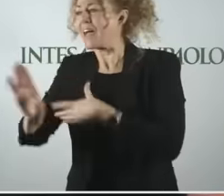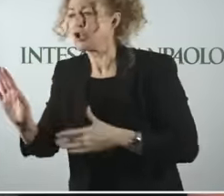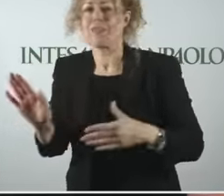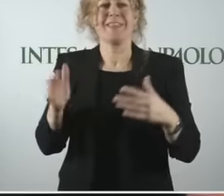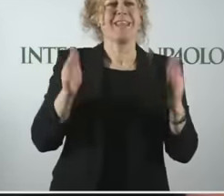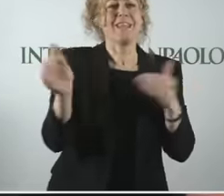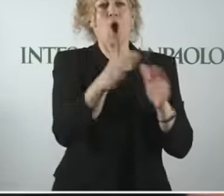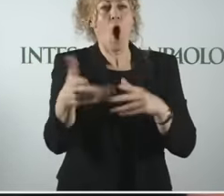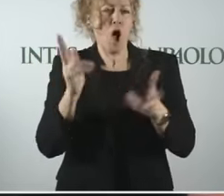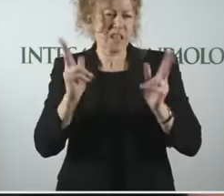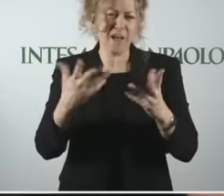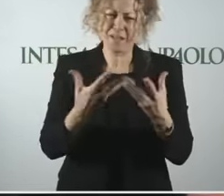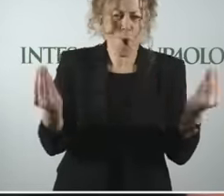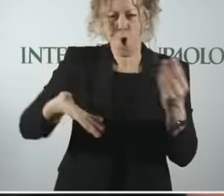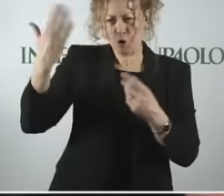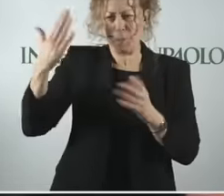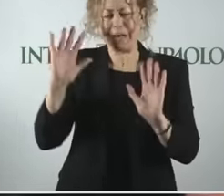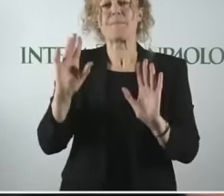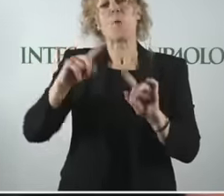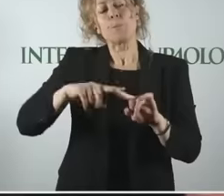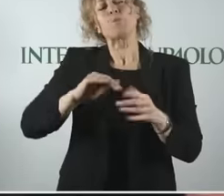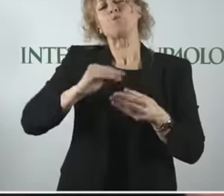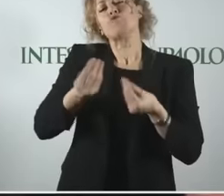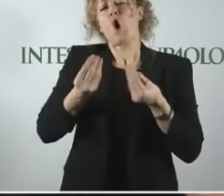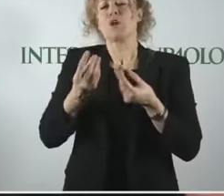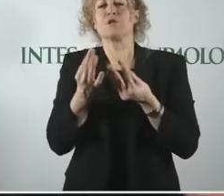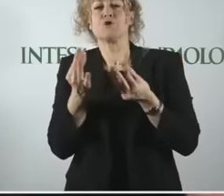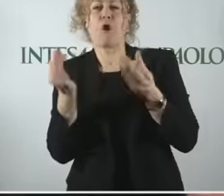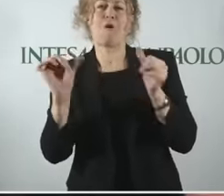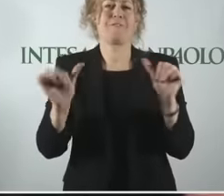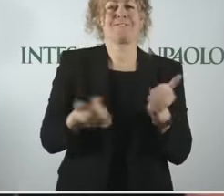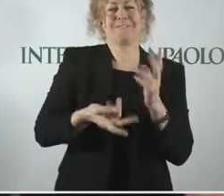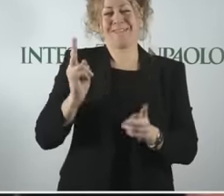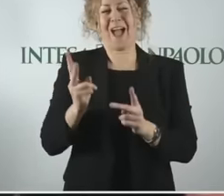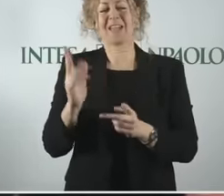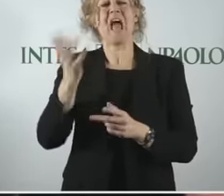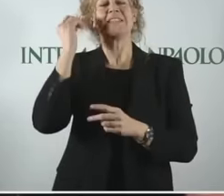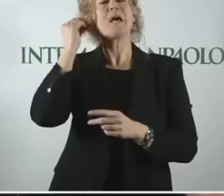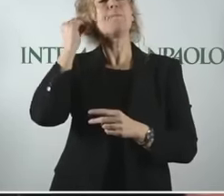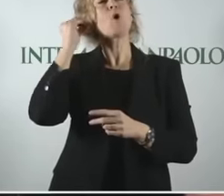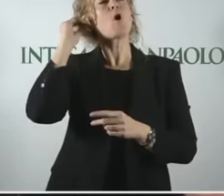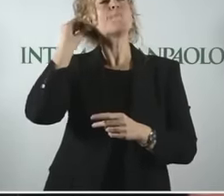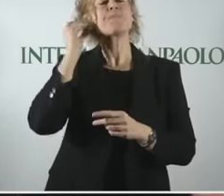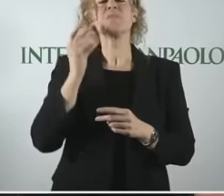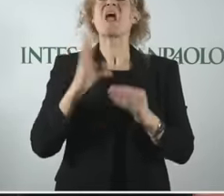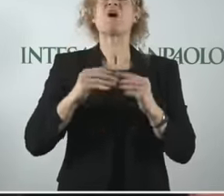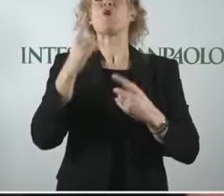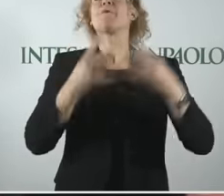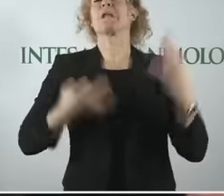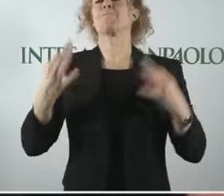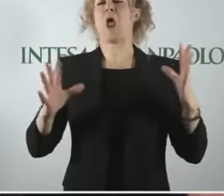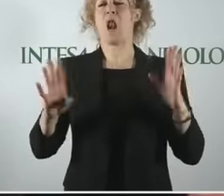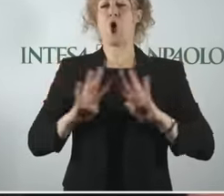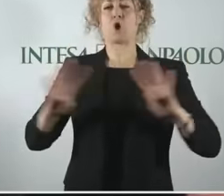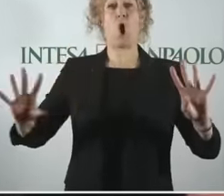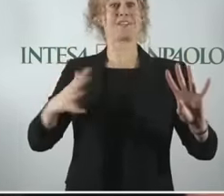ecco Ma si facevano anche i giochi un po' più sofisticati per esempio facciamo un tribunale Corte